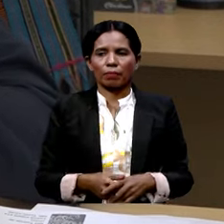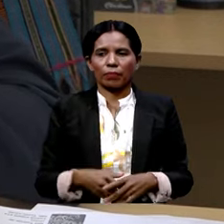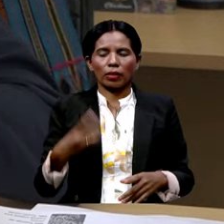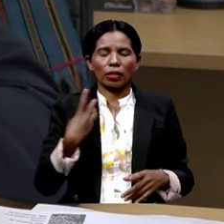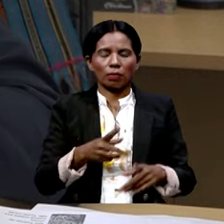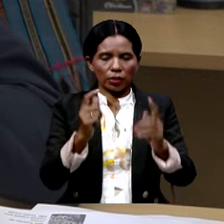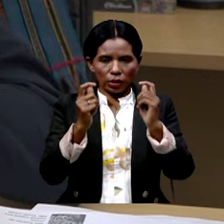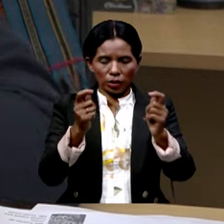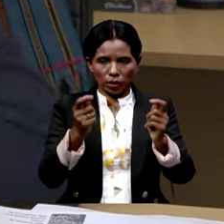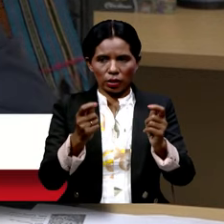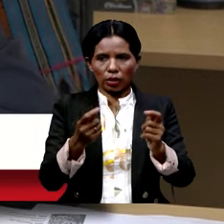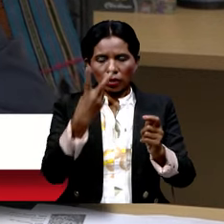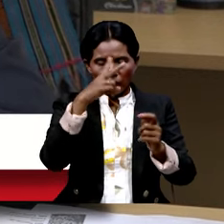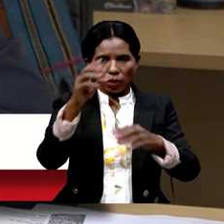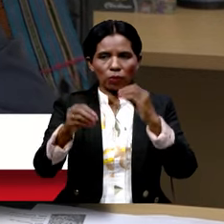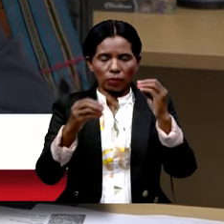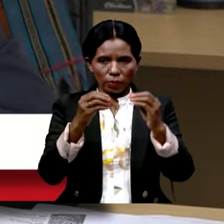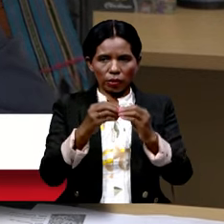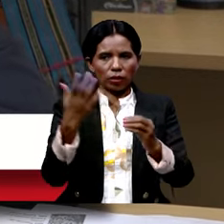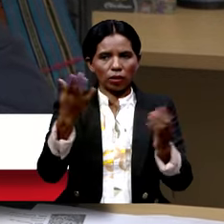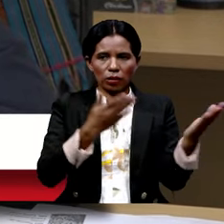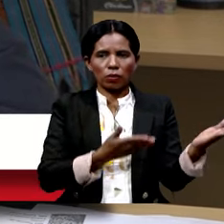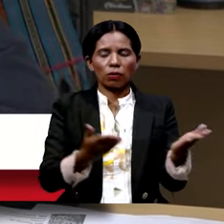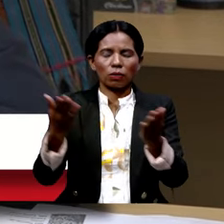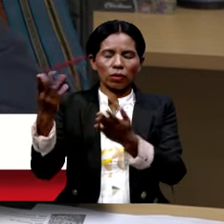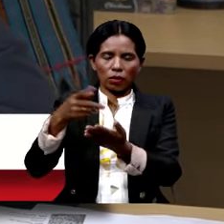tenta para be ni hari asunto ni para be luar osan ni pa.